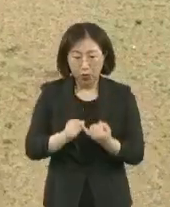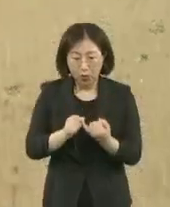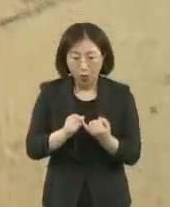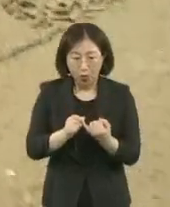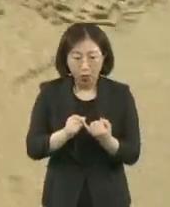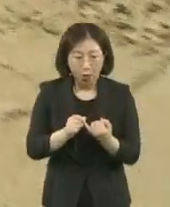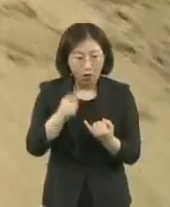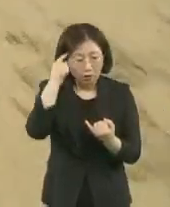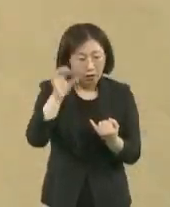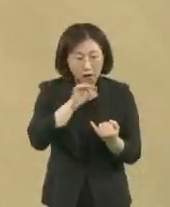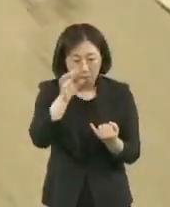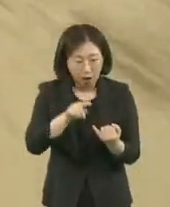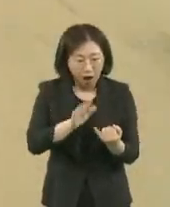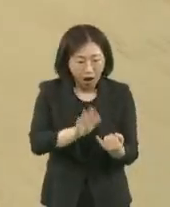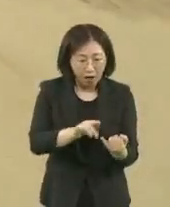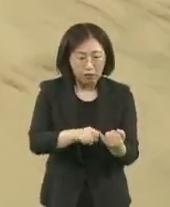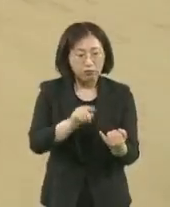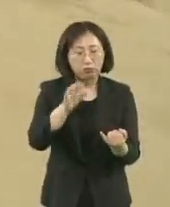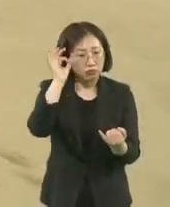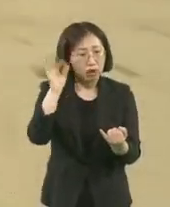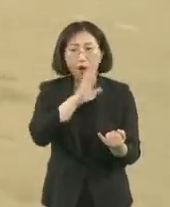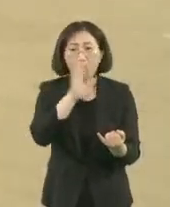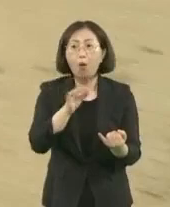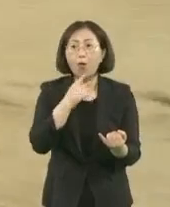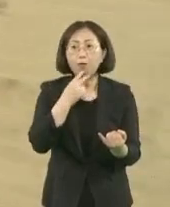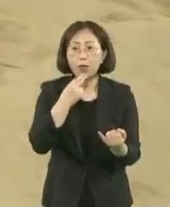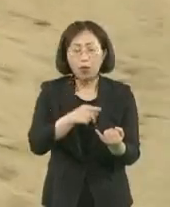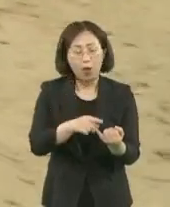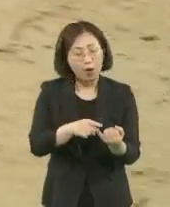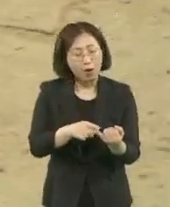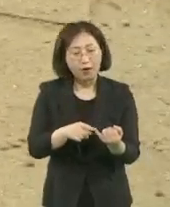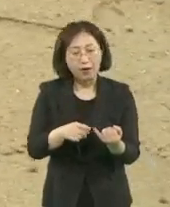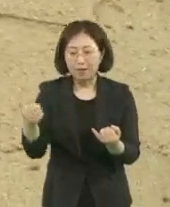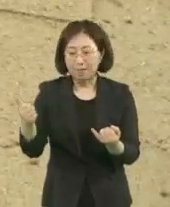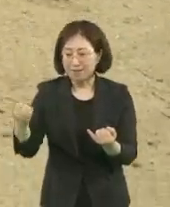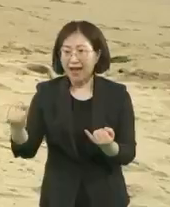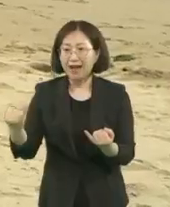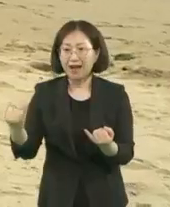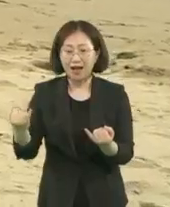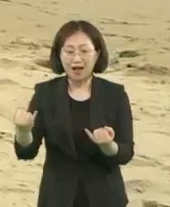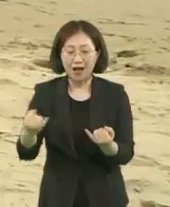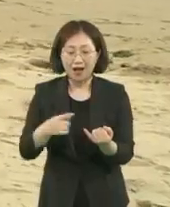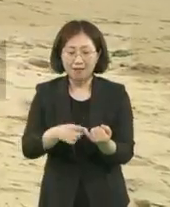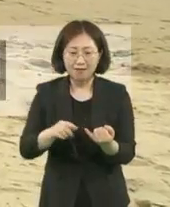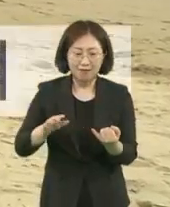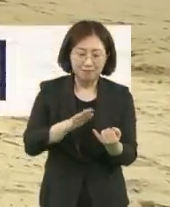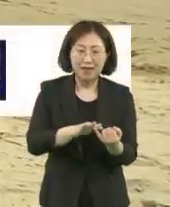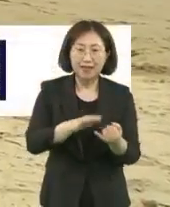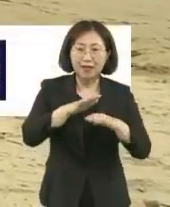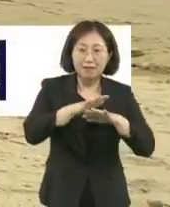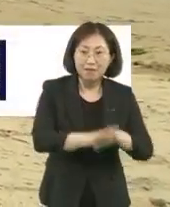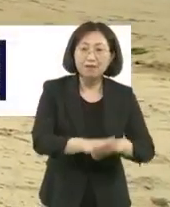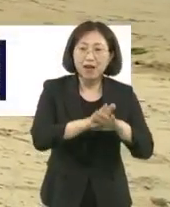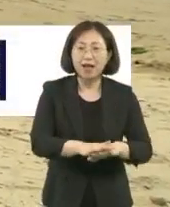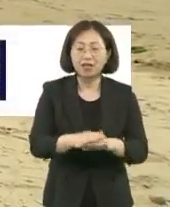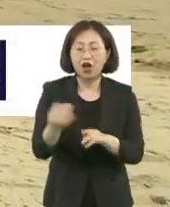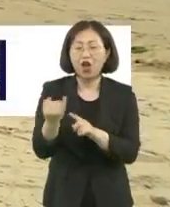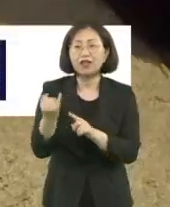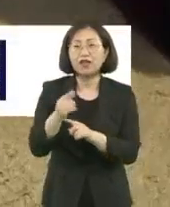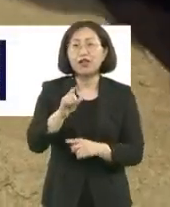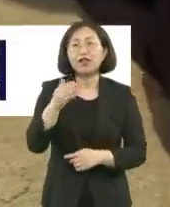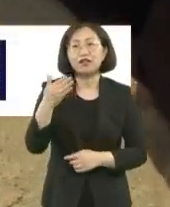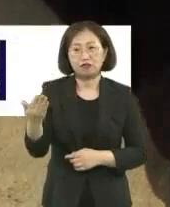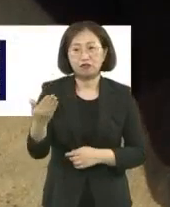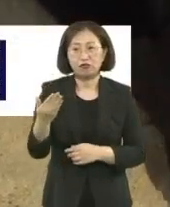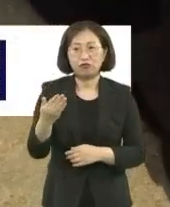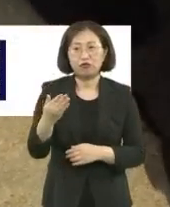구조했지만 여전히 의식과 호흡이 없는 위중한 상태. 이번엔 아내가 나섰습니다. 역시 소방관으로 응급